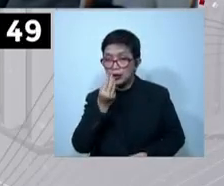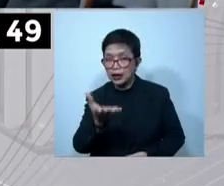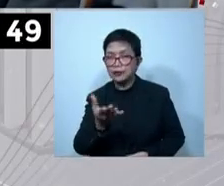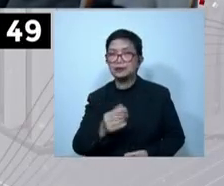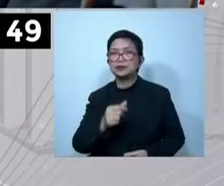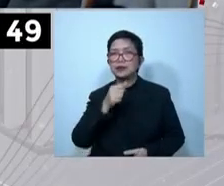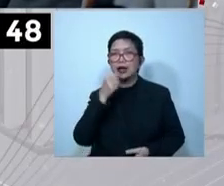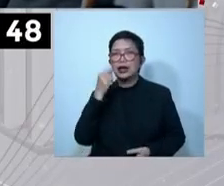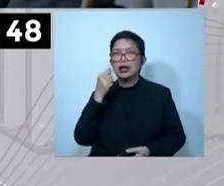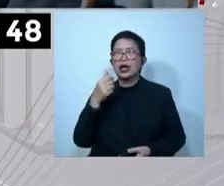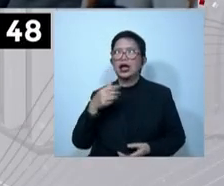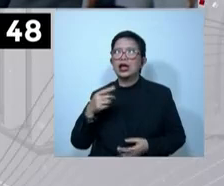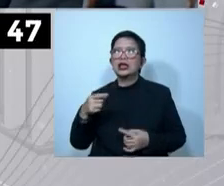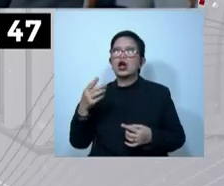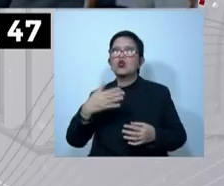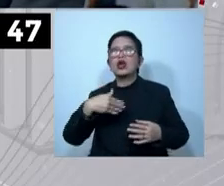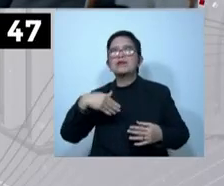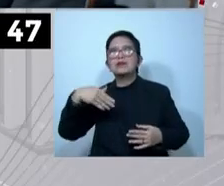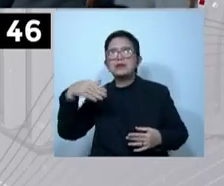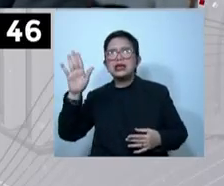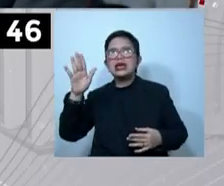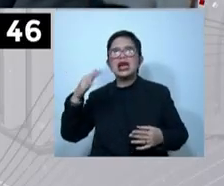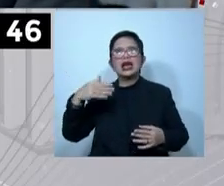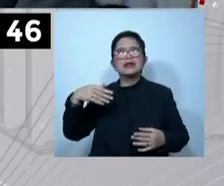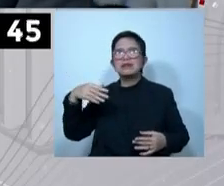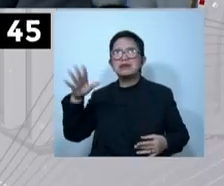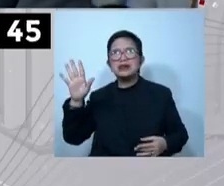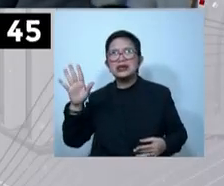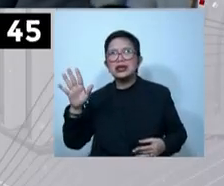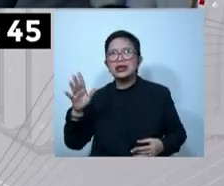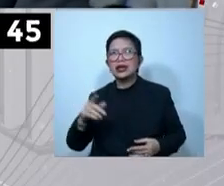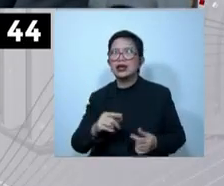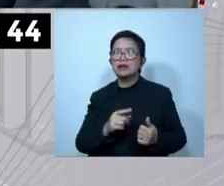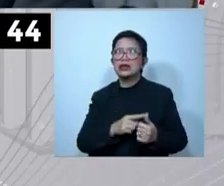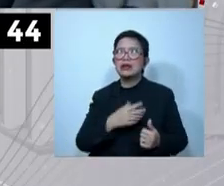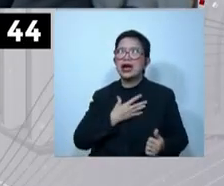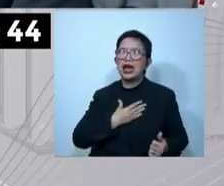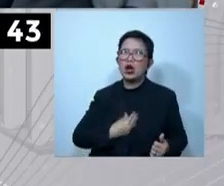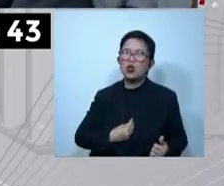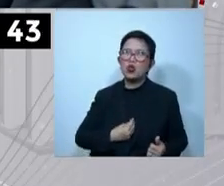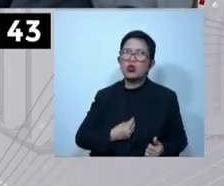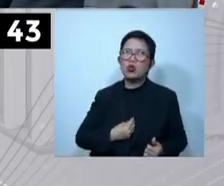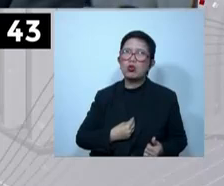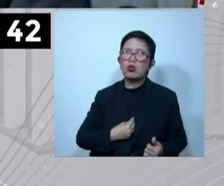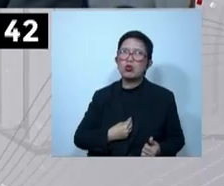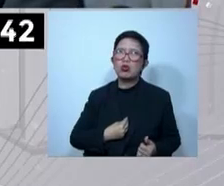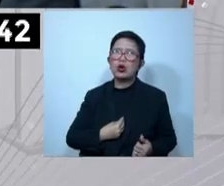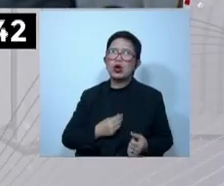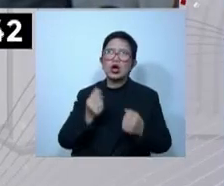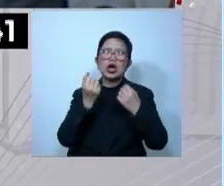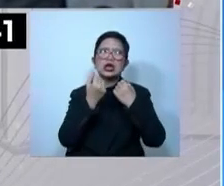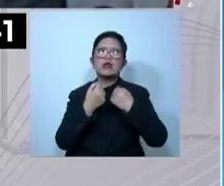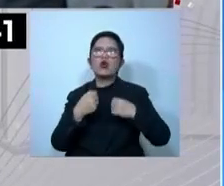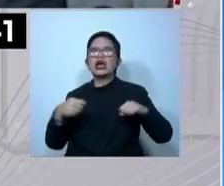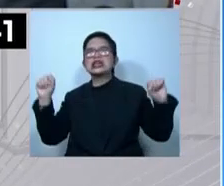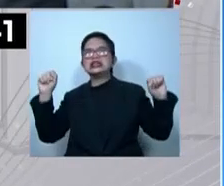yang sesuai dengan tujuan menjawab persoalan-persoalan bangsa. Saya kira itu. Baik, semakin mengedepankan gagasan